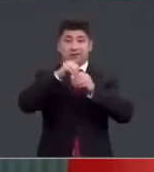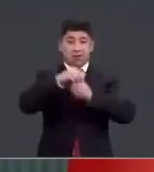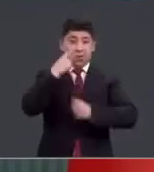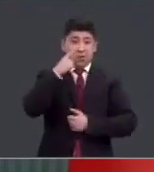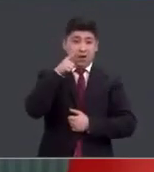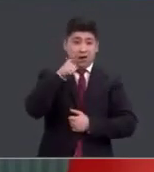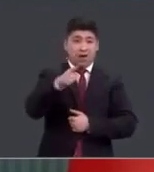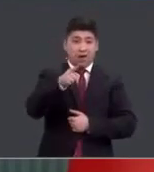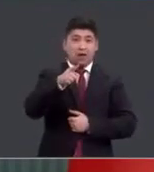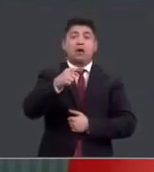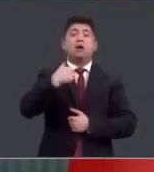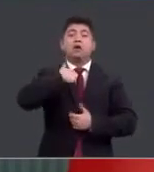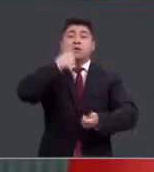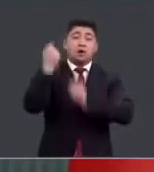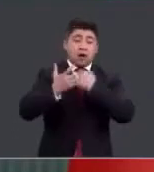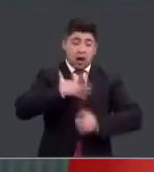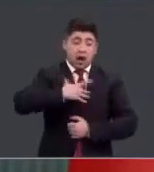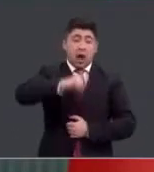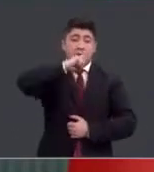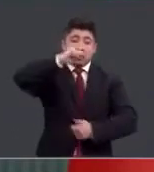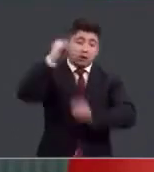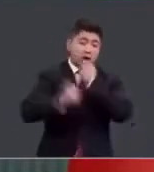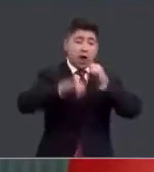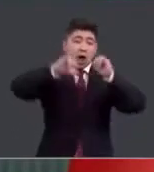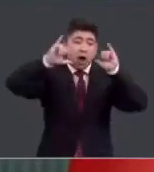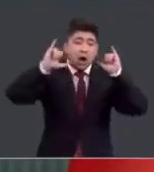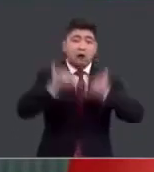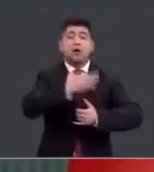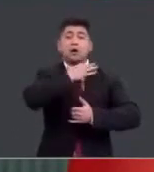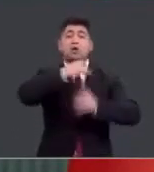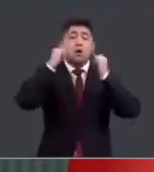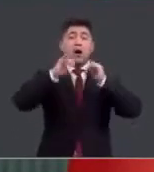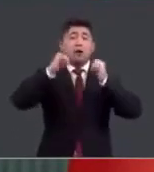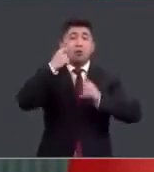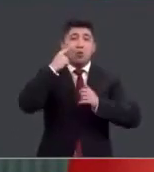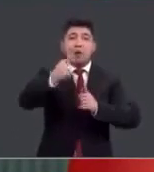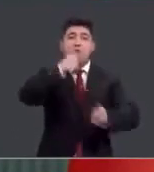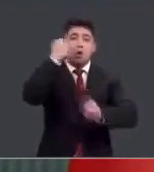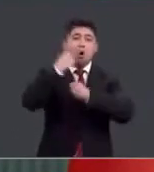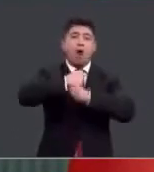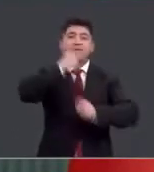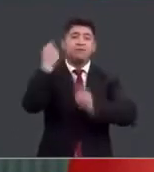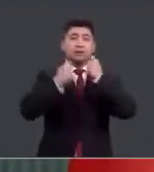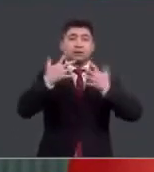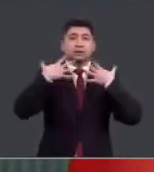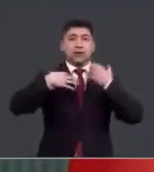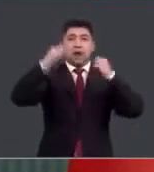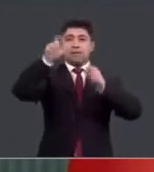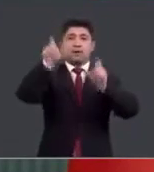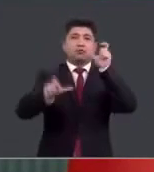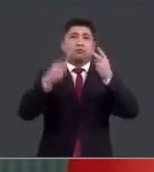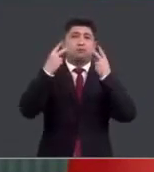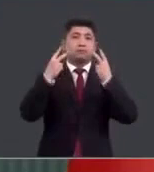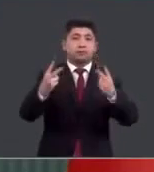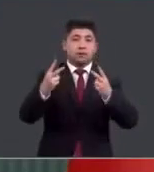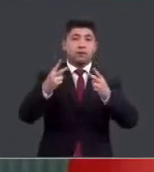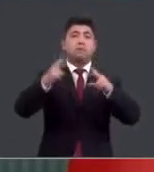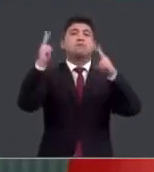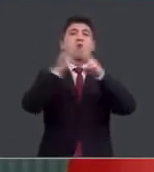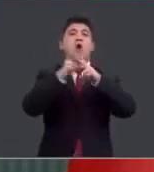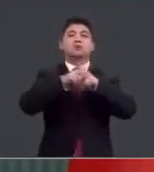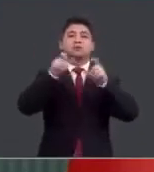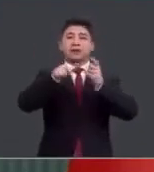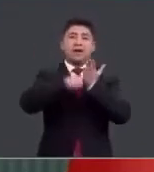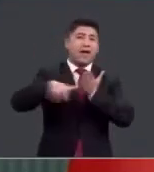kadar canla başla fedakârca görev yapan sağlık çalışanlarımız ve güvenlik